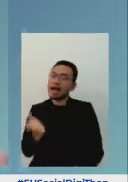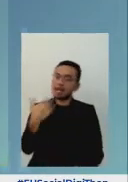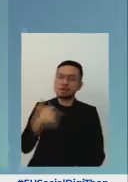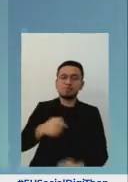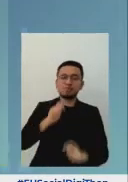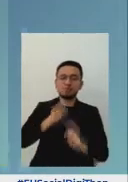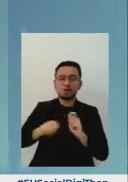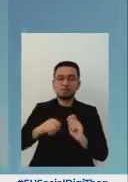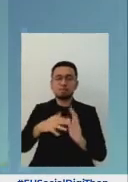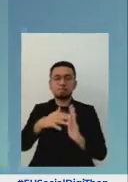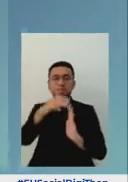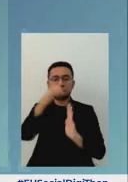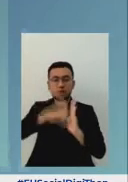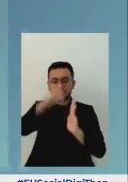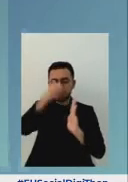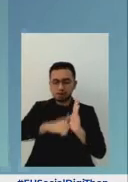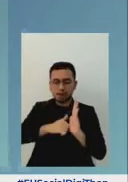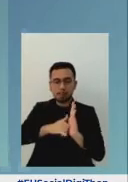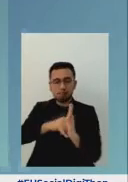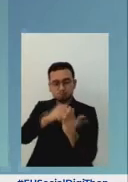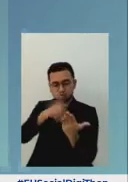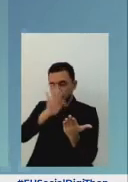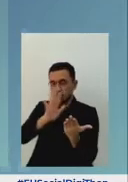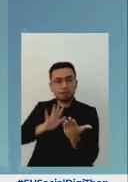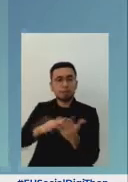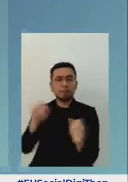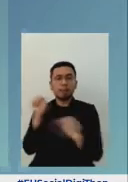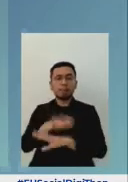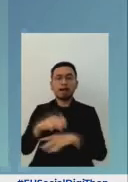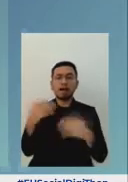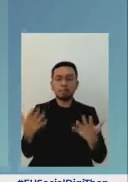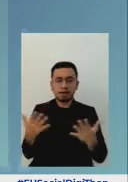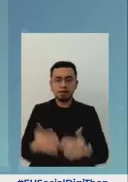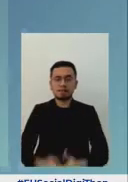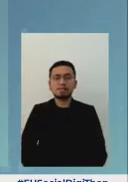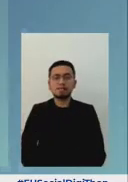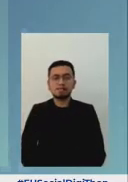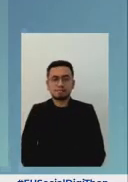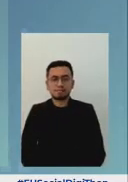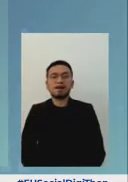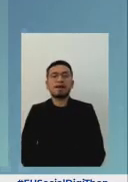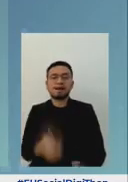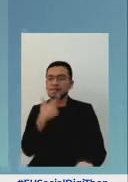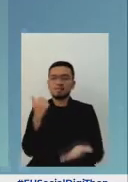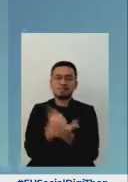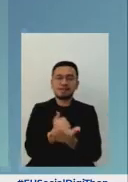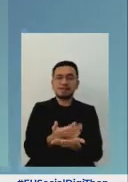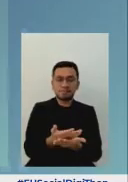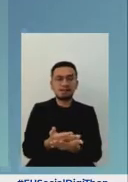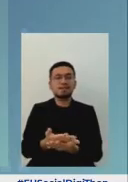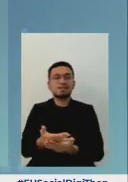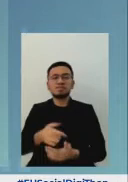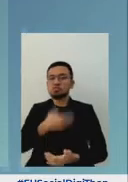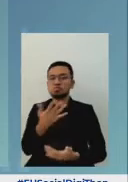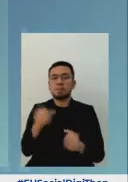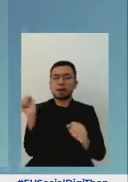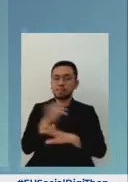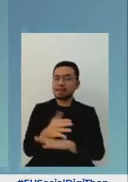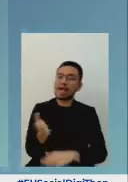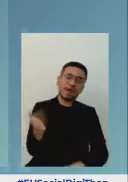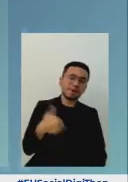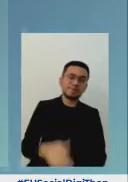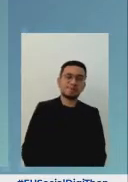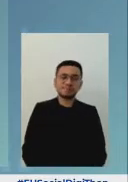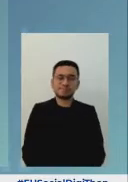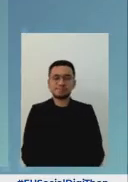nyata. Jadi sebuah karya ya, atas nama adik teman-teman semua yang bikin gitu. So, cepet-cepet ajak dari